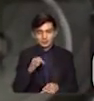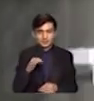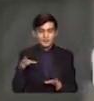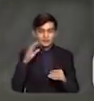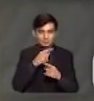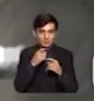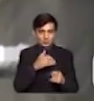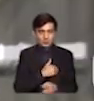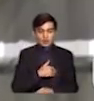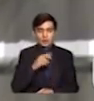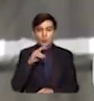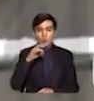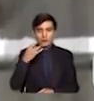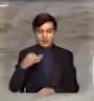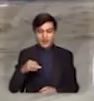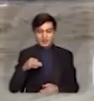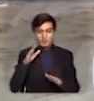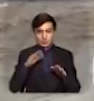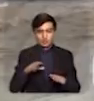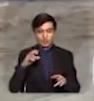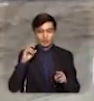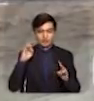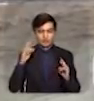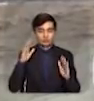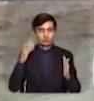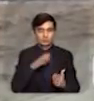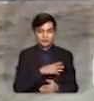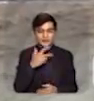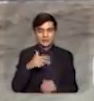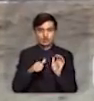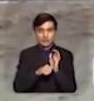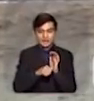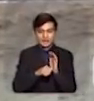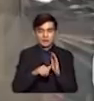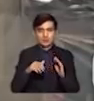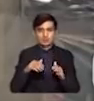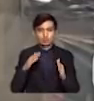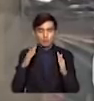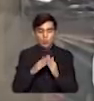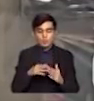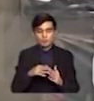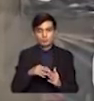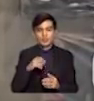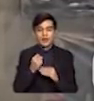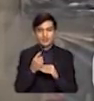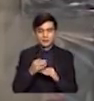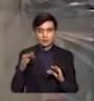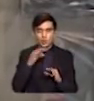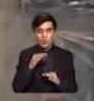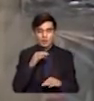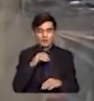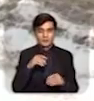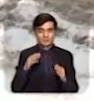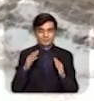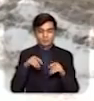кетейік, Қордайда болған жанжалдан 36 тұрғын үй, 11 кәсіпкерлік нысаны және 44